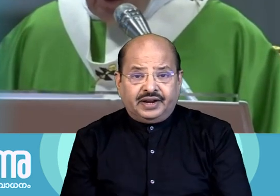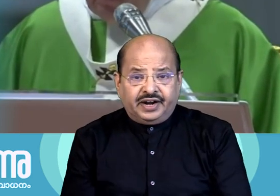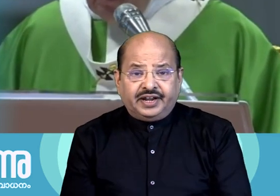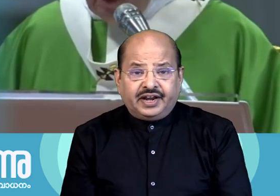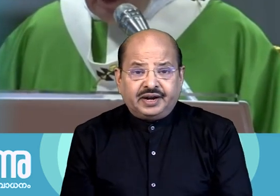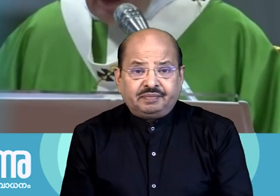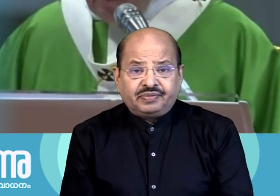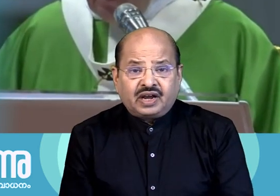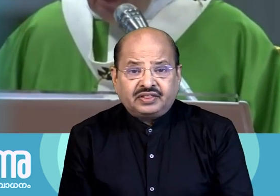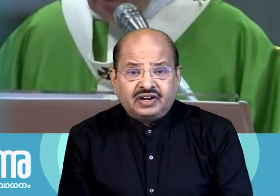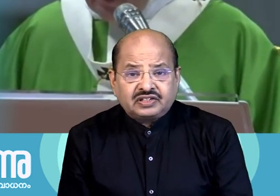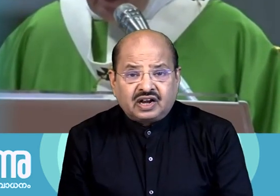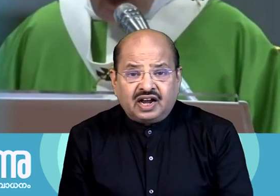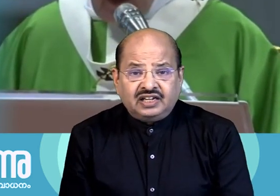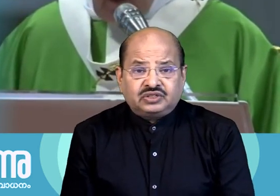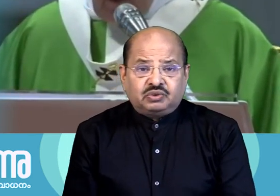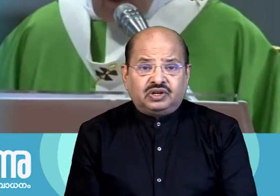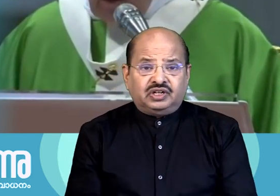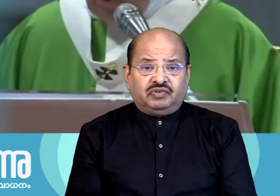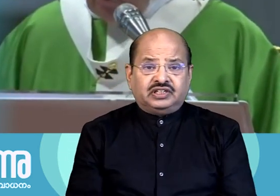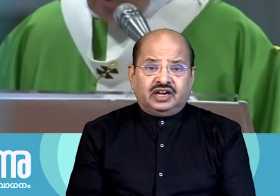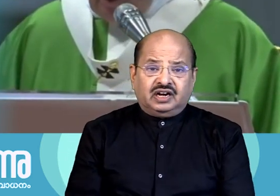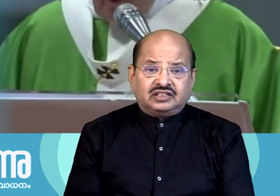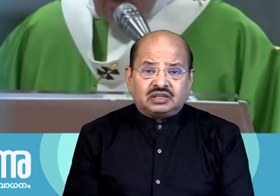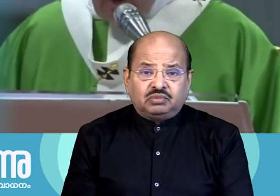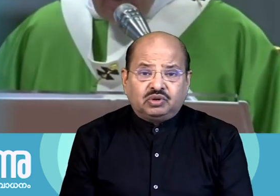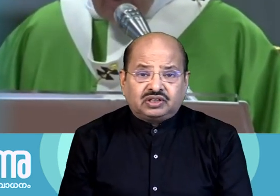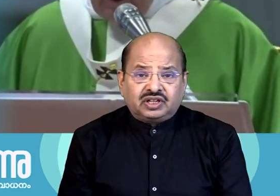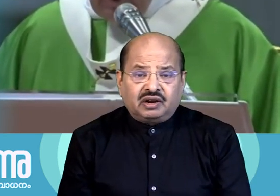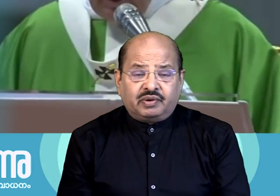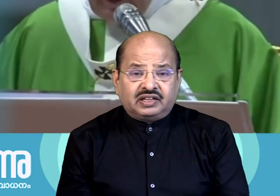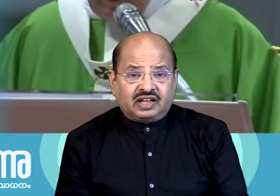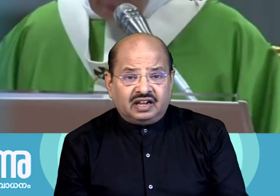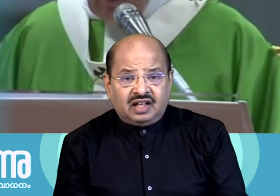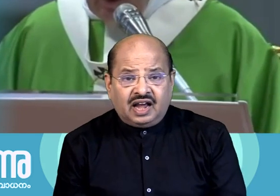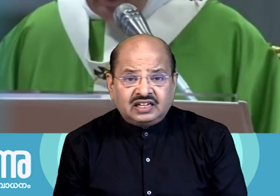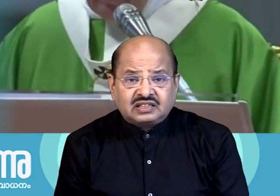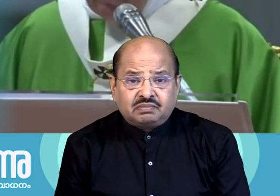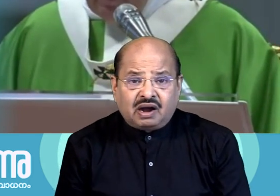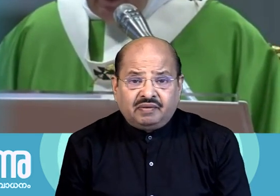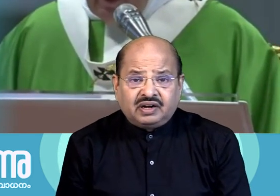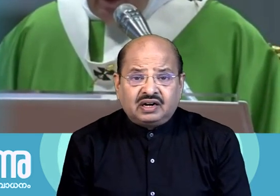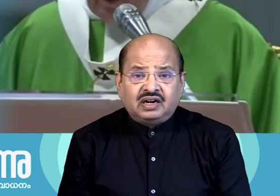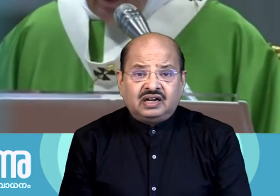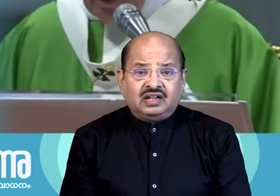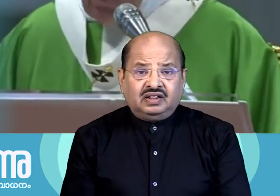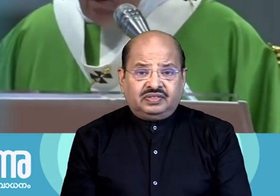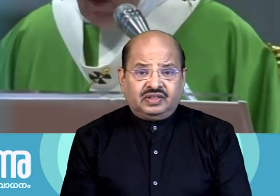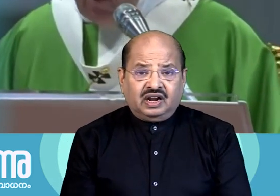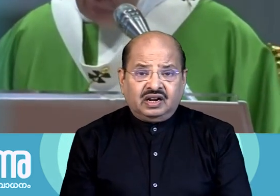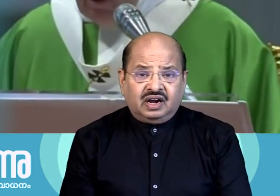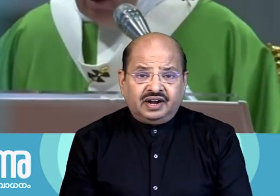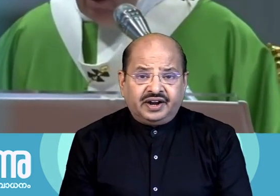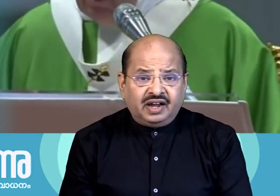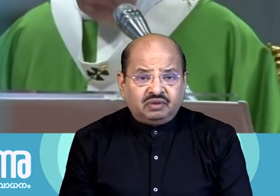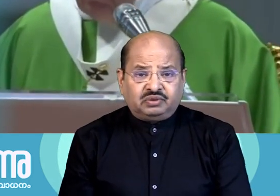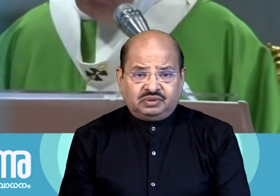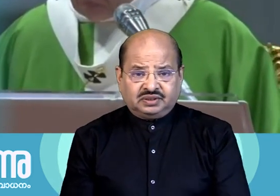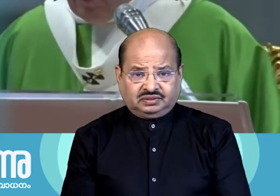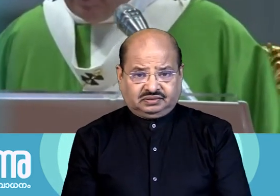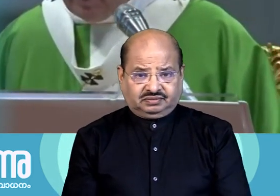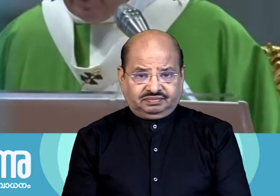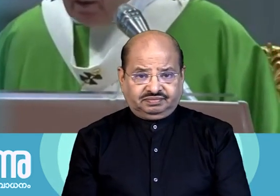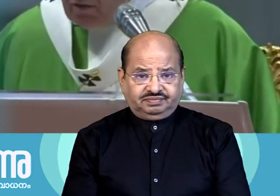ചോദ്യങ്ങൾ പരിഗണിക്കാനും അതിനെ സഹായിച്ചുകൊണ്ട് യുവജനങ്ങൾ സമൂഹത്തിന് അവരുടെ തനതായ സംഭാവനകൾ